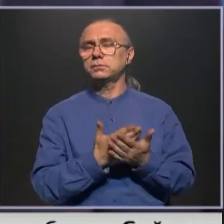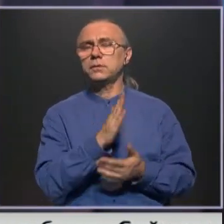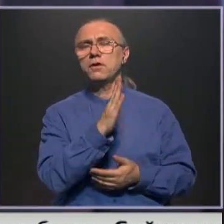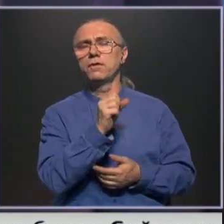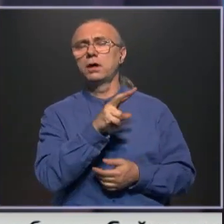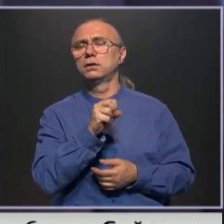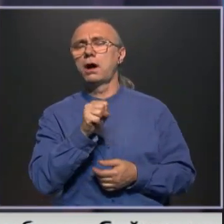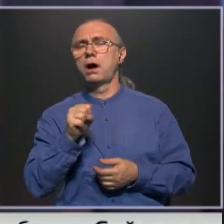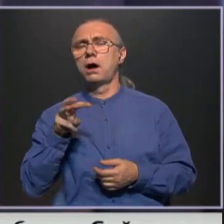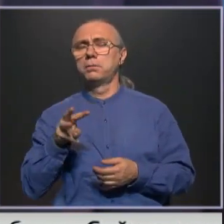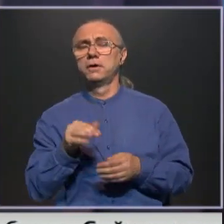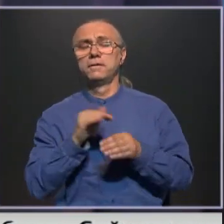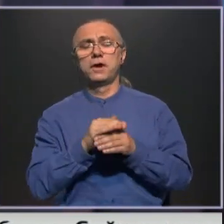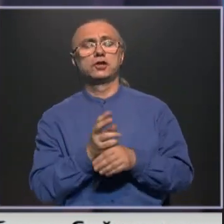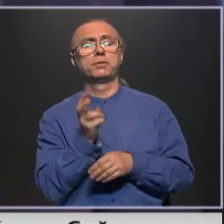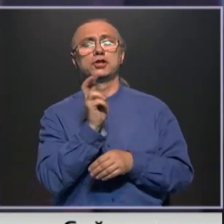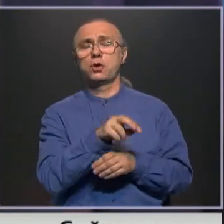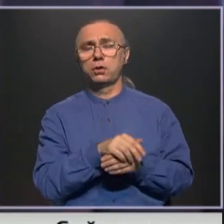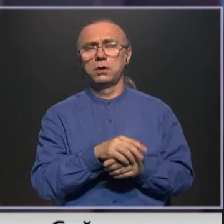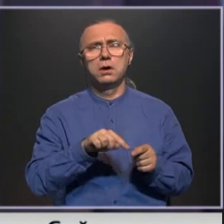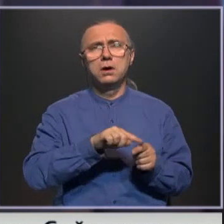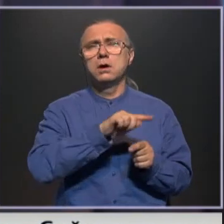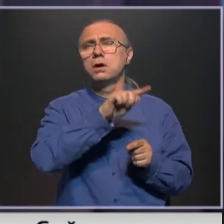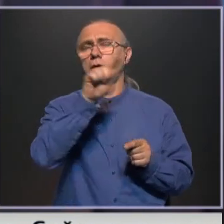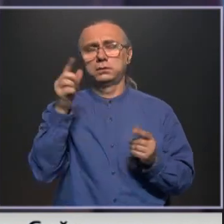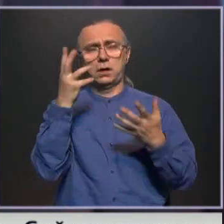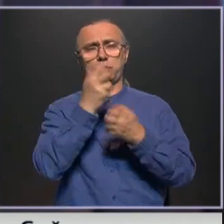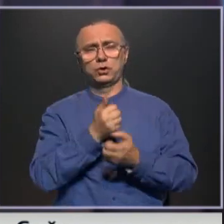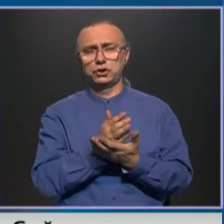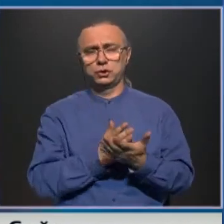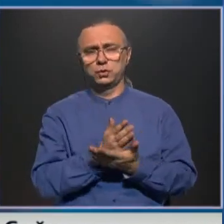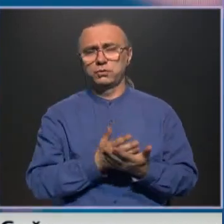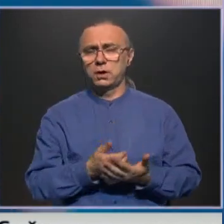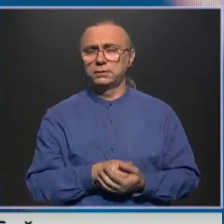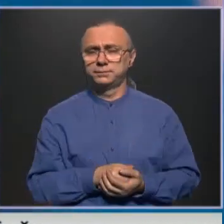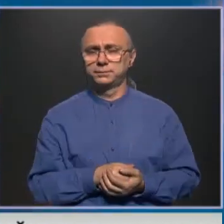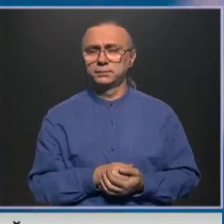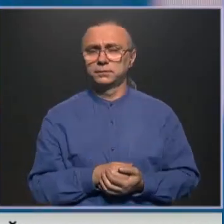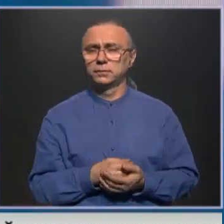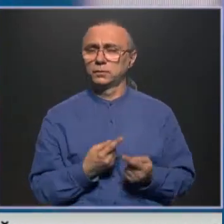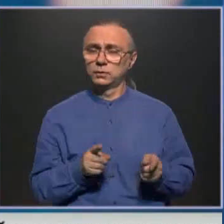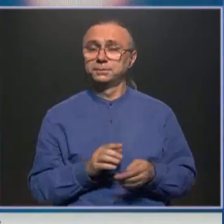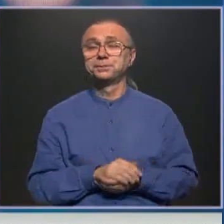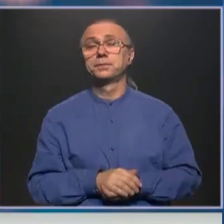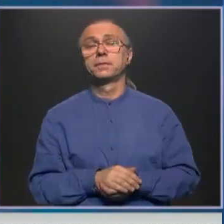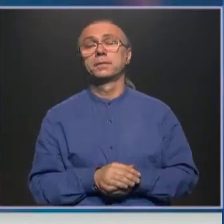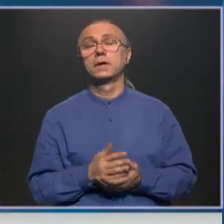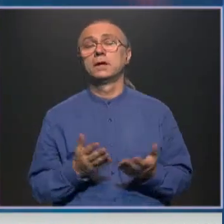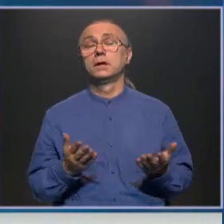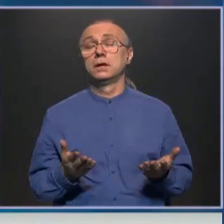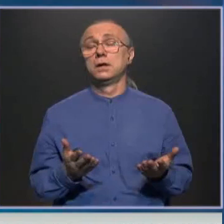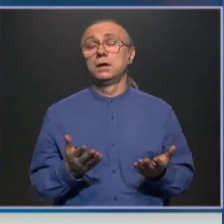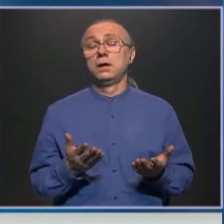уже идешь, чтобы с утра на службу встать. И, конечно, по ходу службы, чтобы молитва дальше шла,